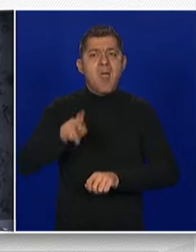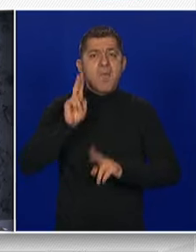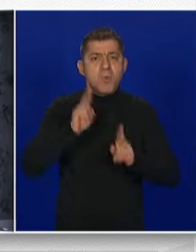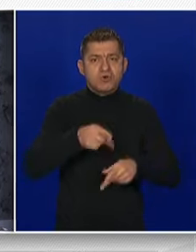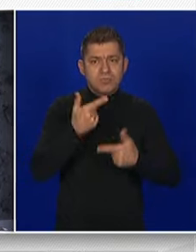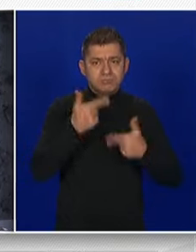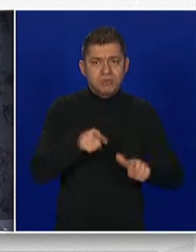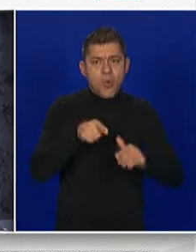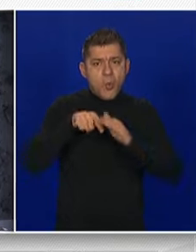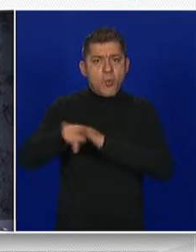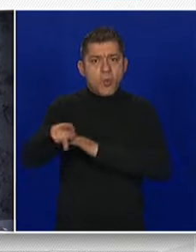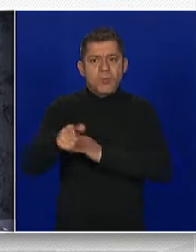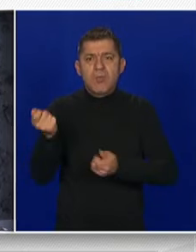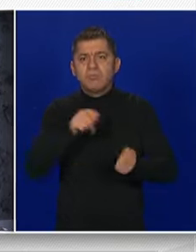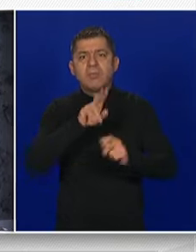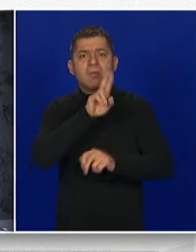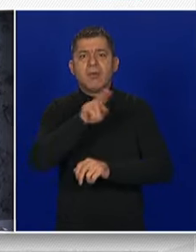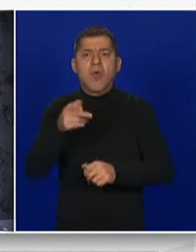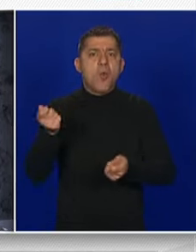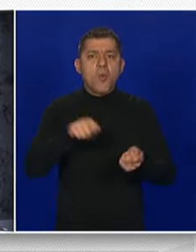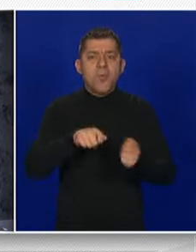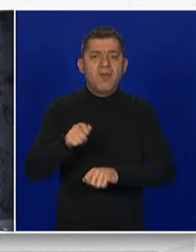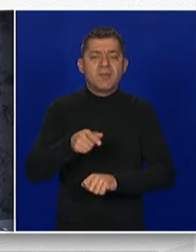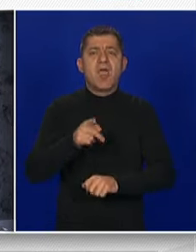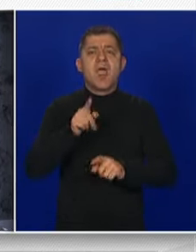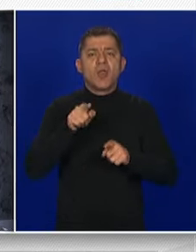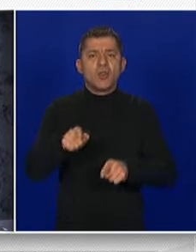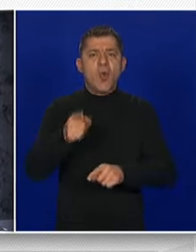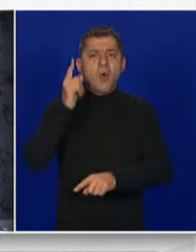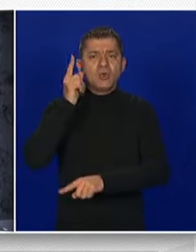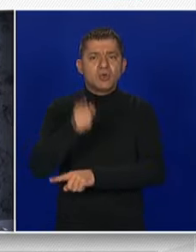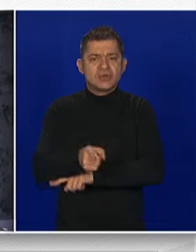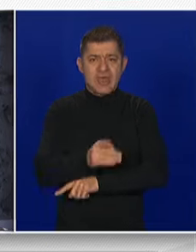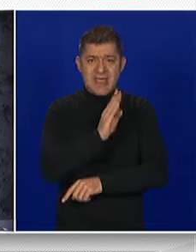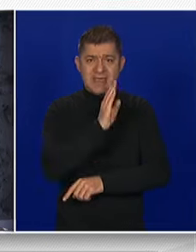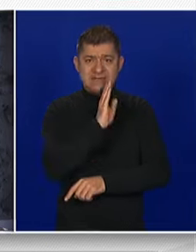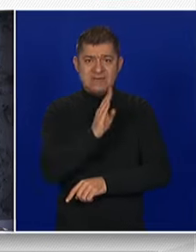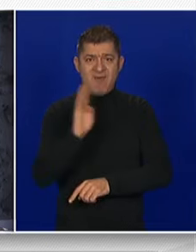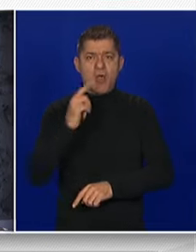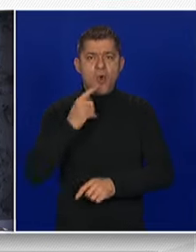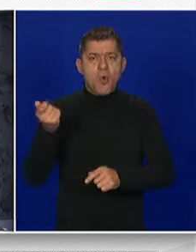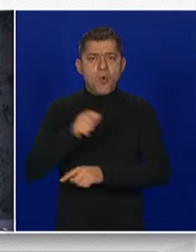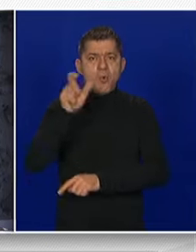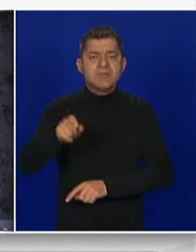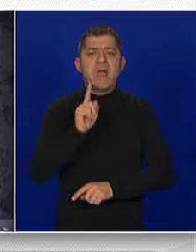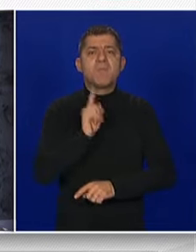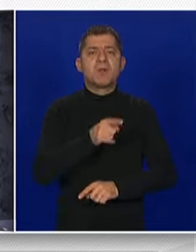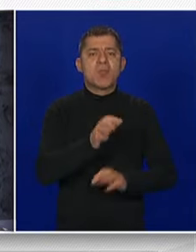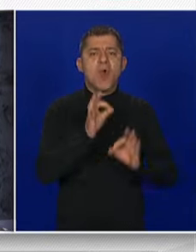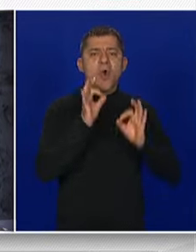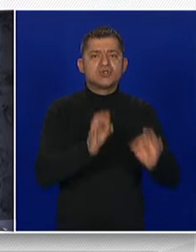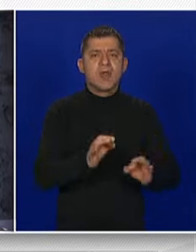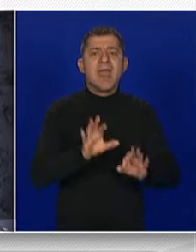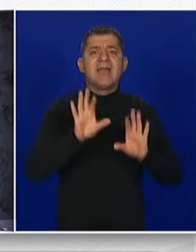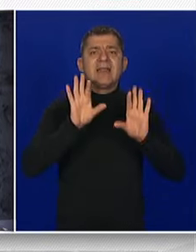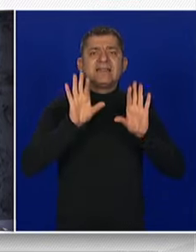prodavaonici određuje se na način da za svakog kupca mora biti osigurano najmanje